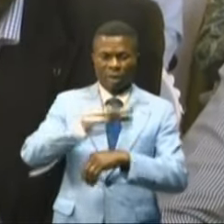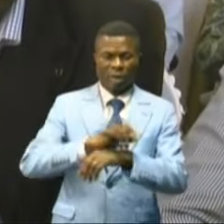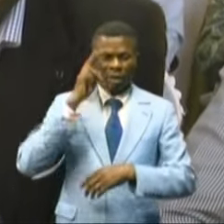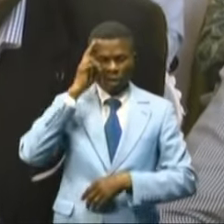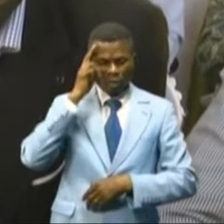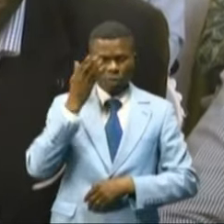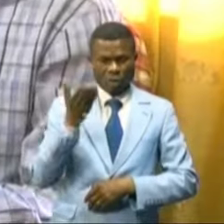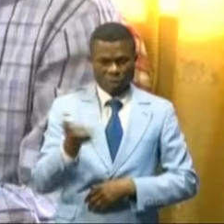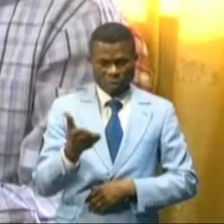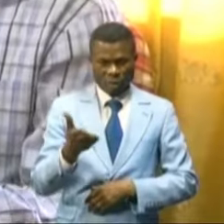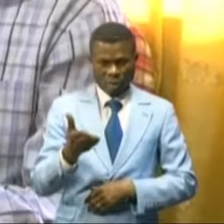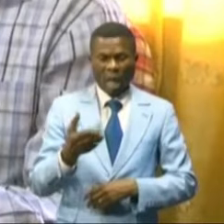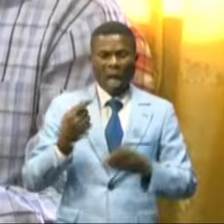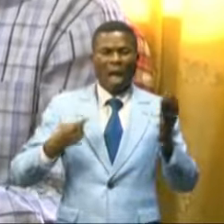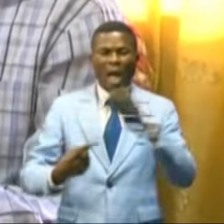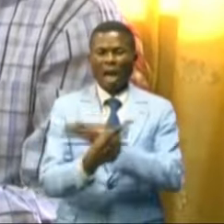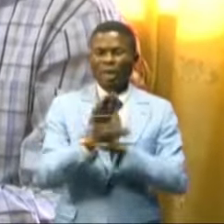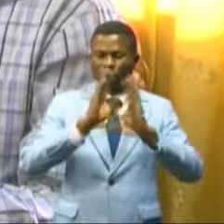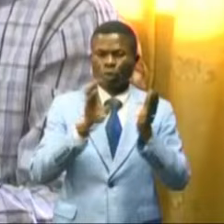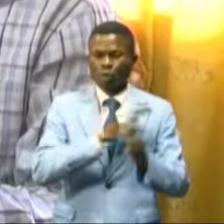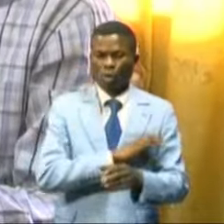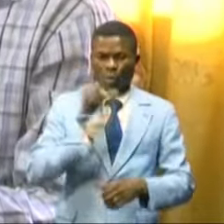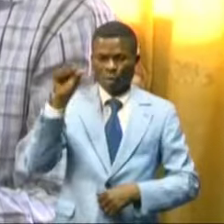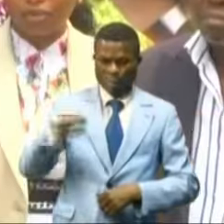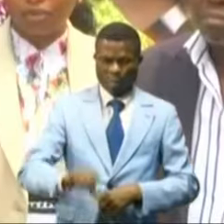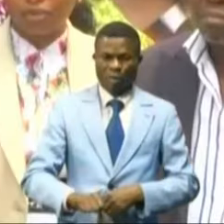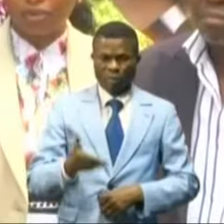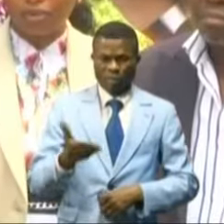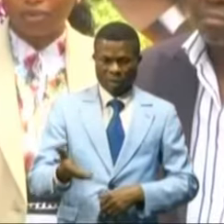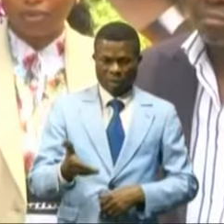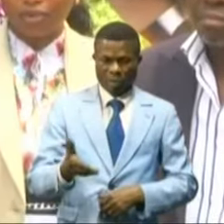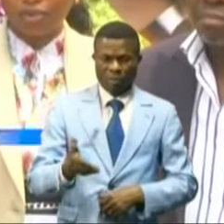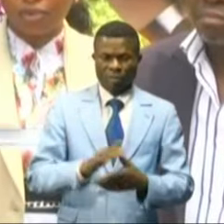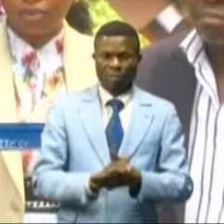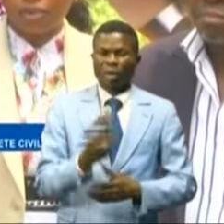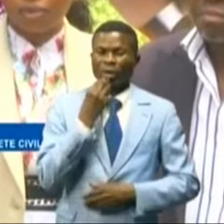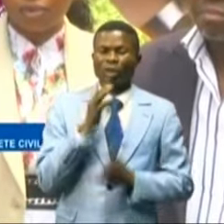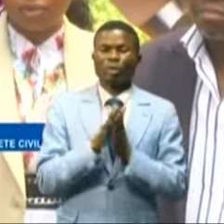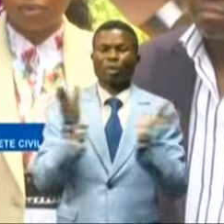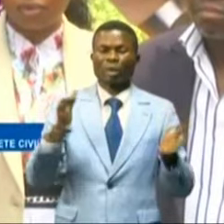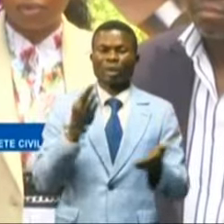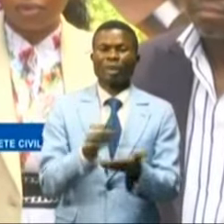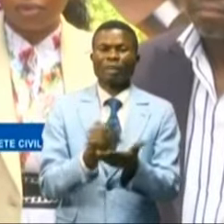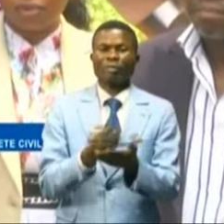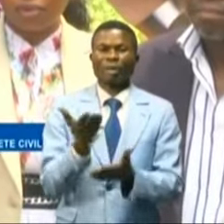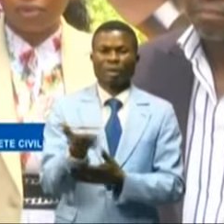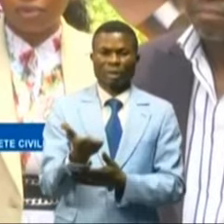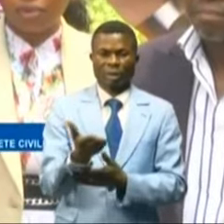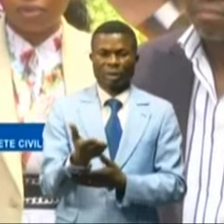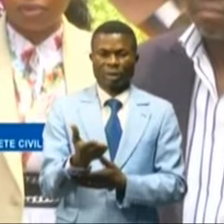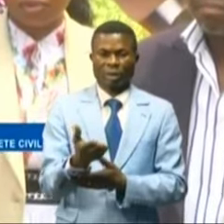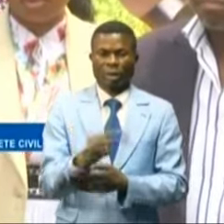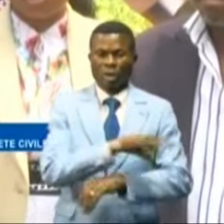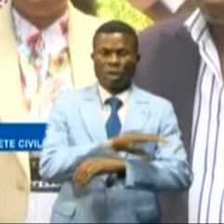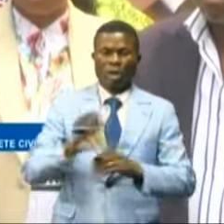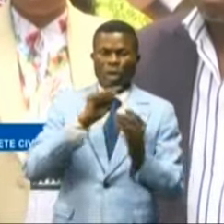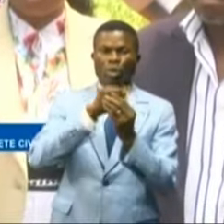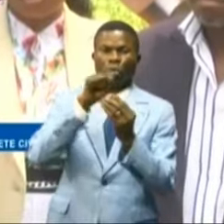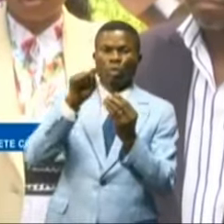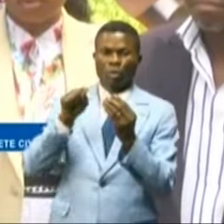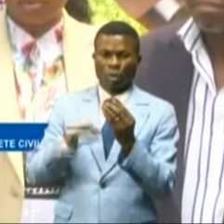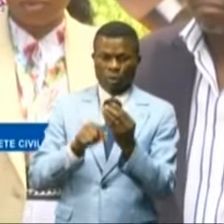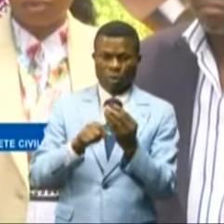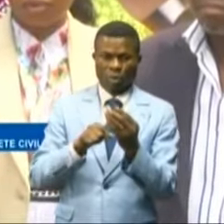réflexion dénoncé toutes ces pratiques et recommandent. À l'inspection générale des finances, à la Cour des comptes,